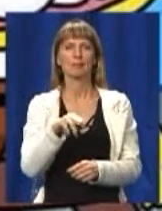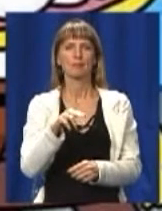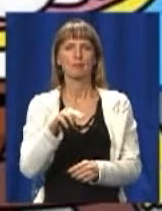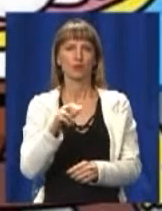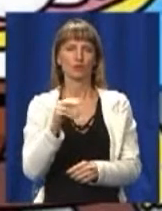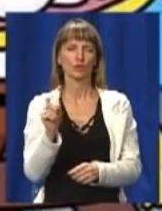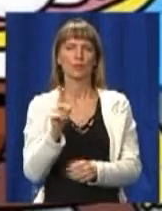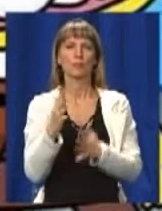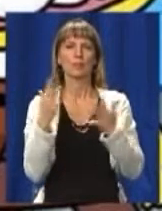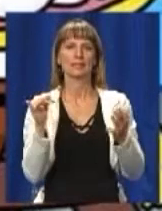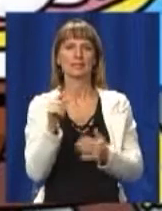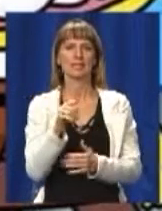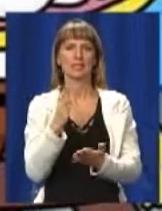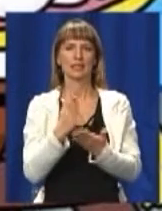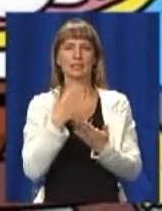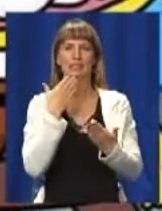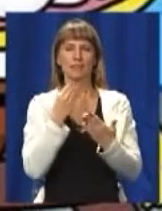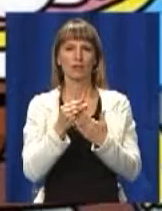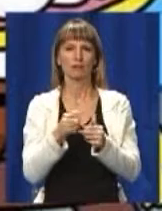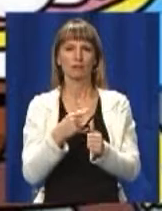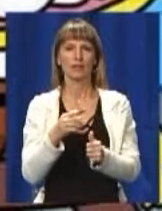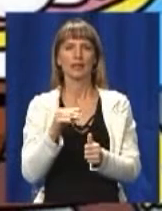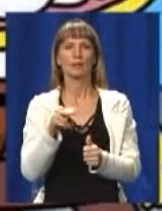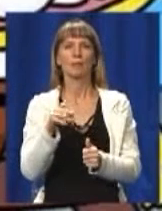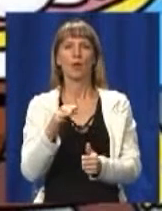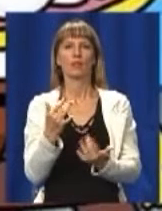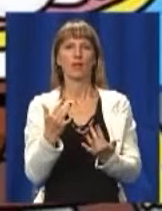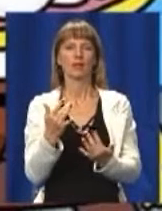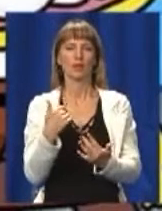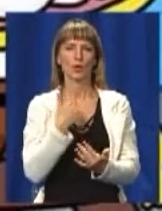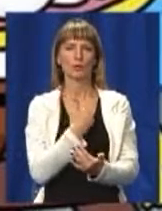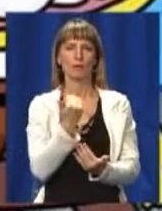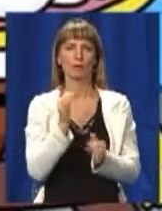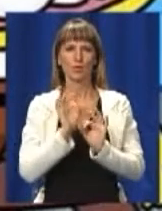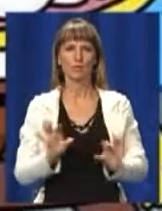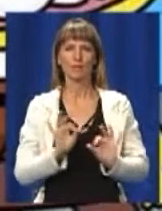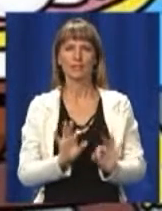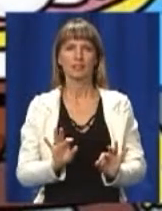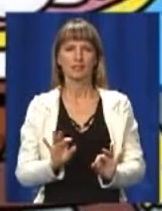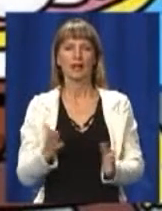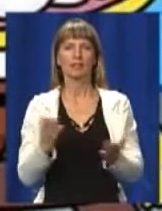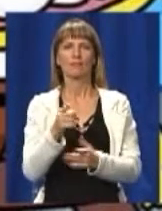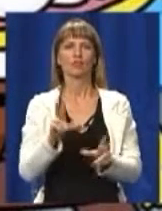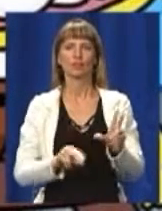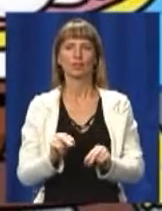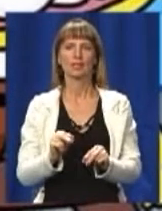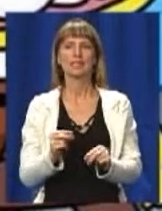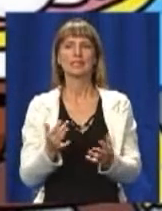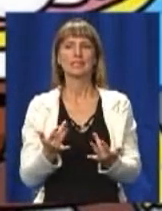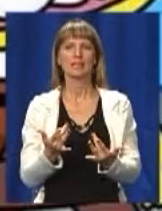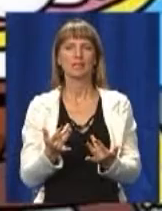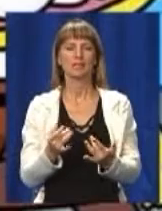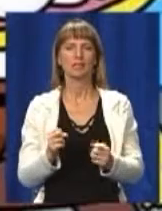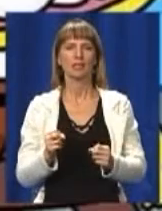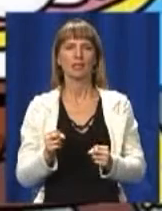в багатьох із них є свої таємниці. І про деякі з них я хочу вам розповісти. Як ви гадаєте, скільки